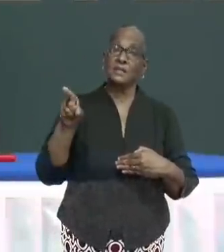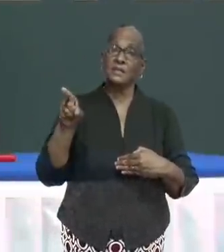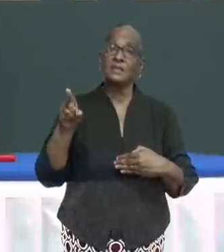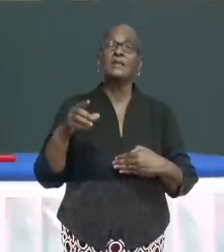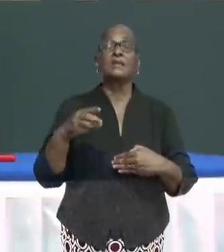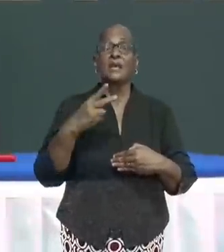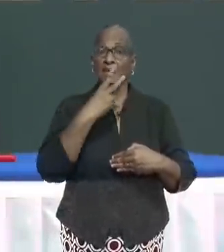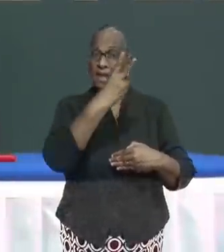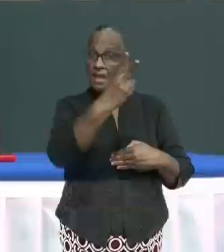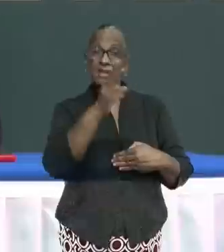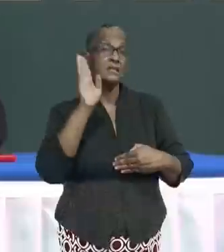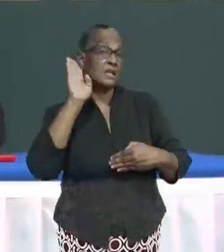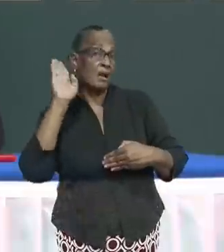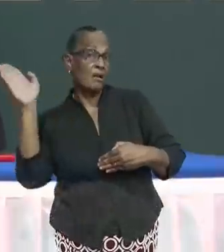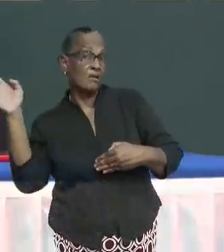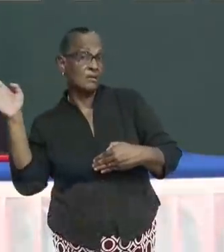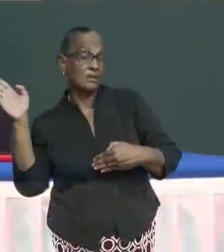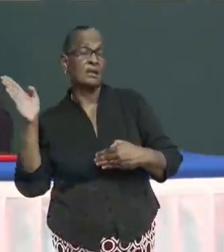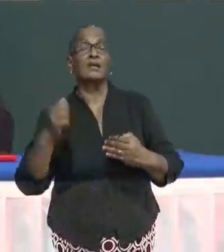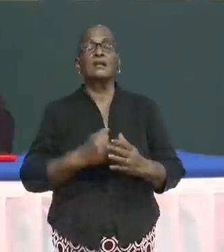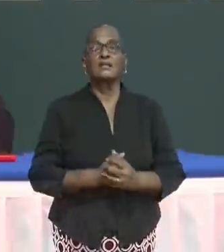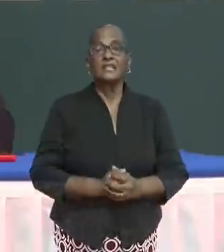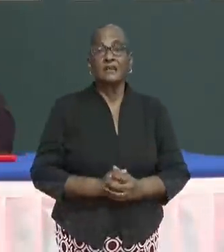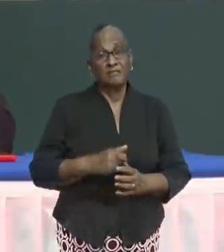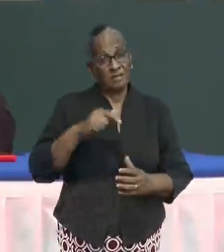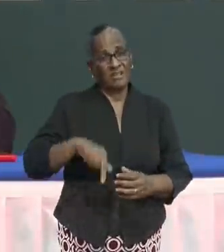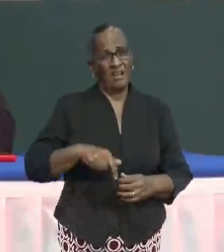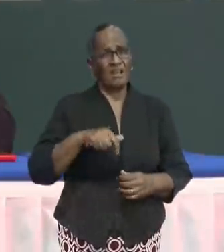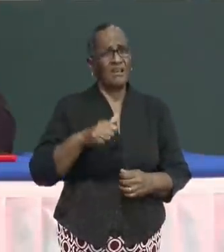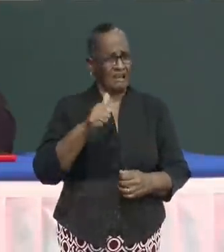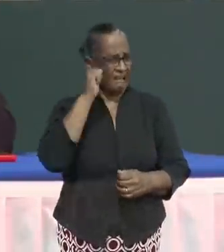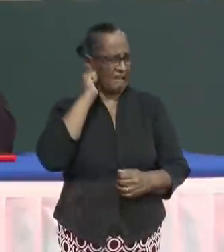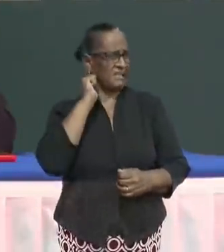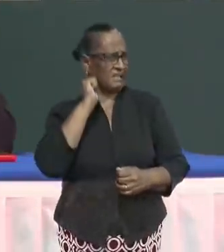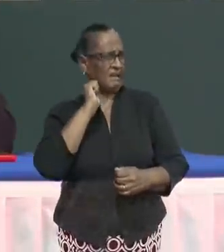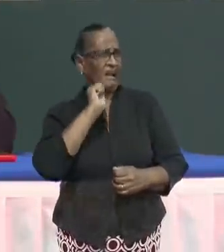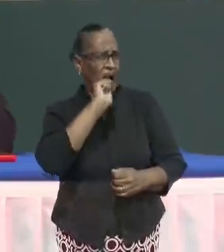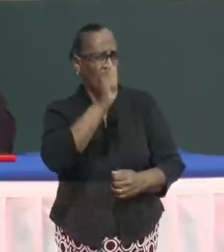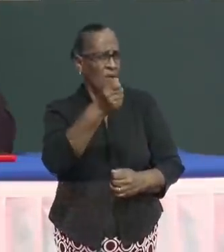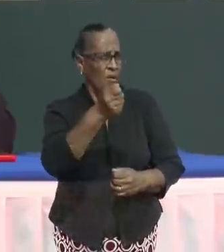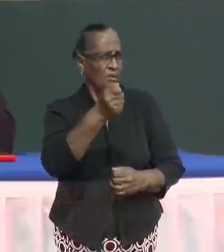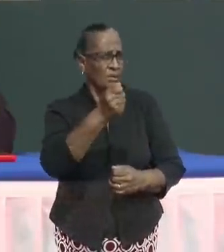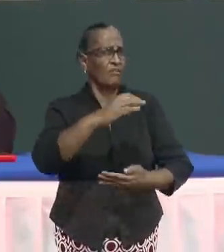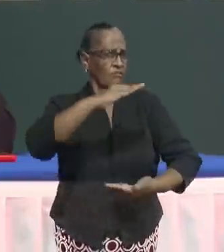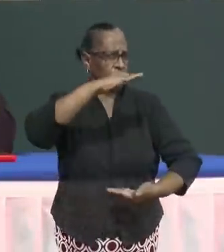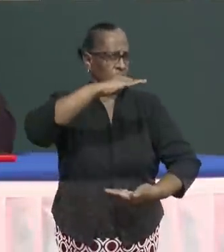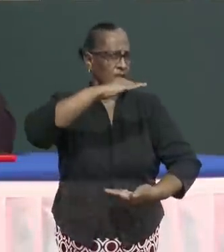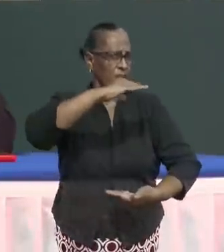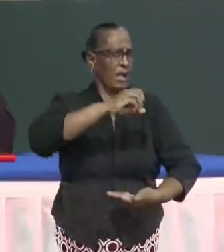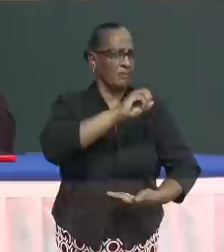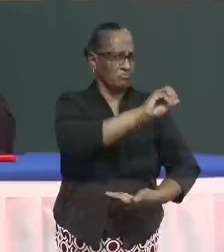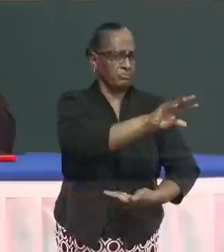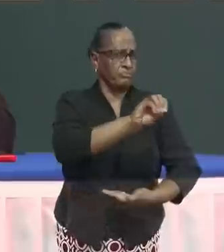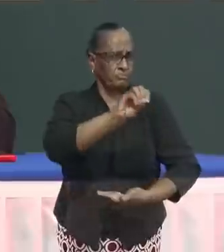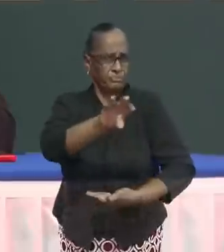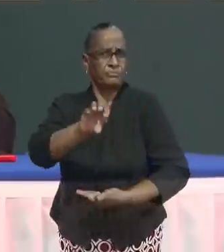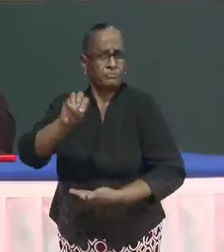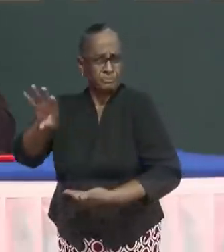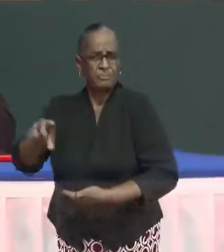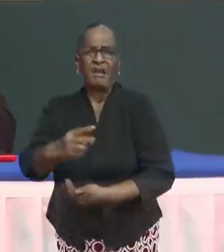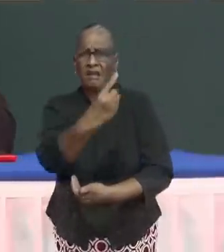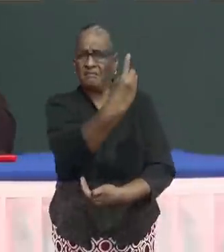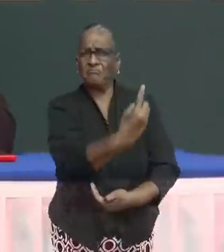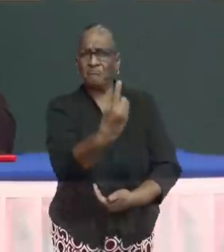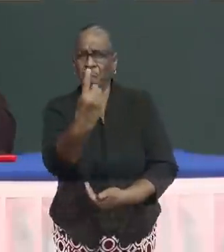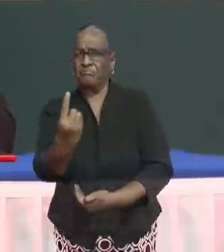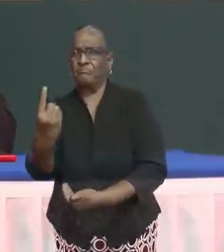luisteraars. Zoals aangekondigd gisteren is de distributie van de voedselpakketten aan individuen,